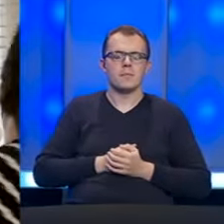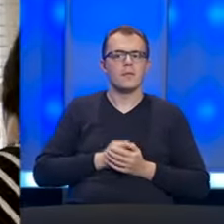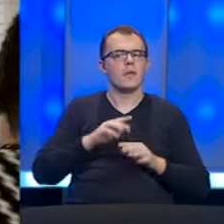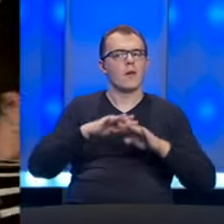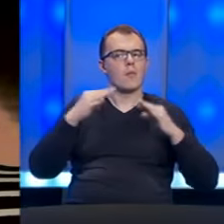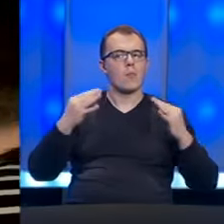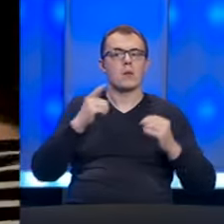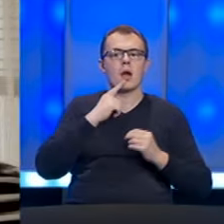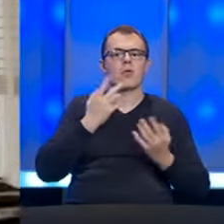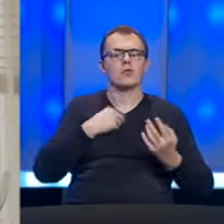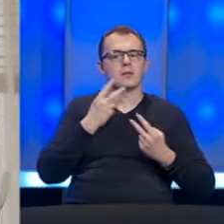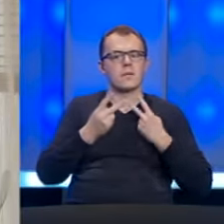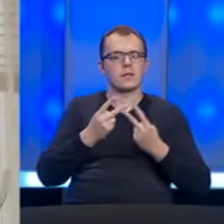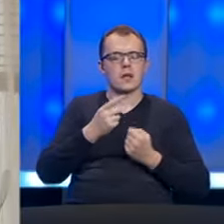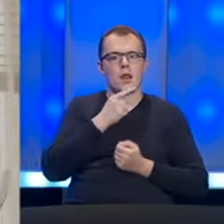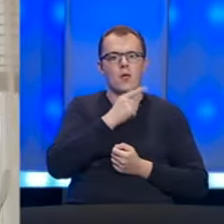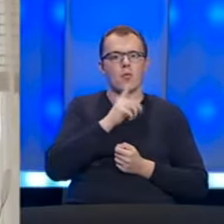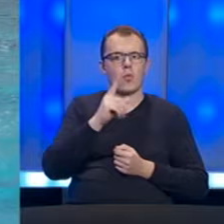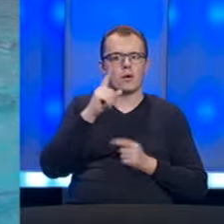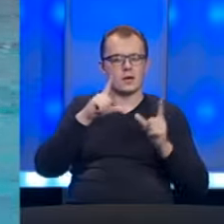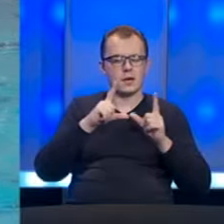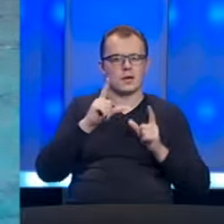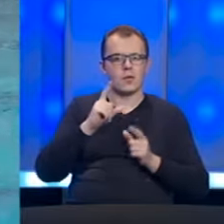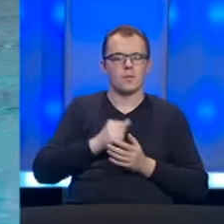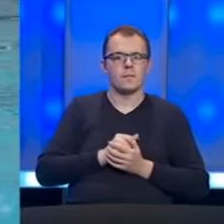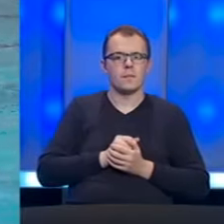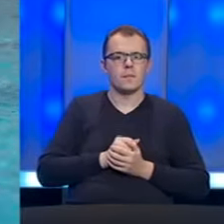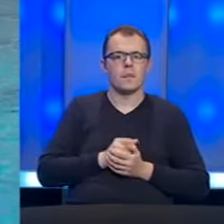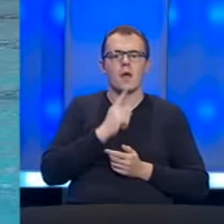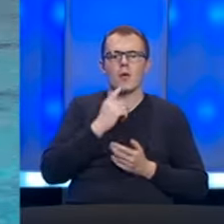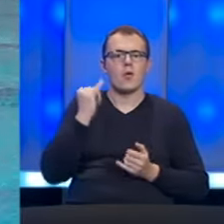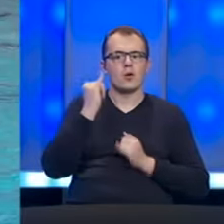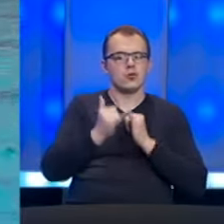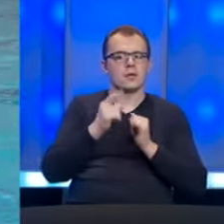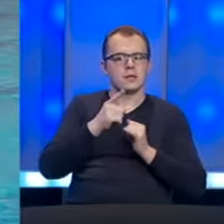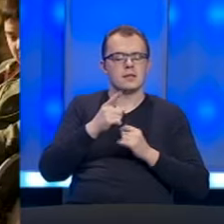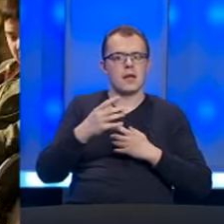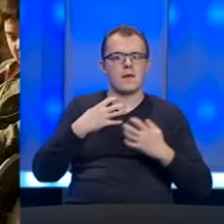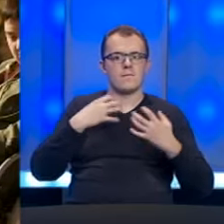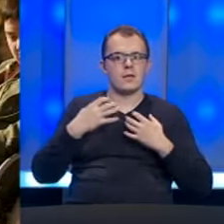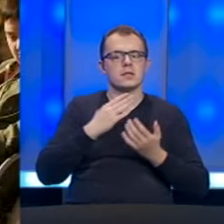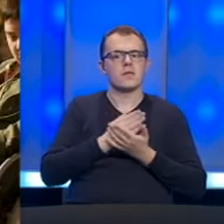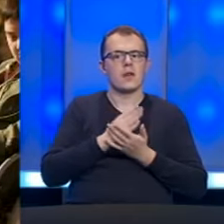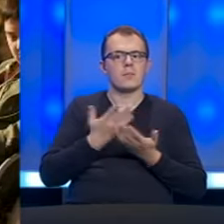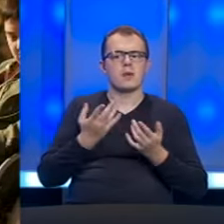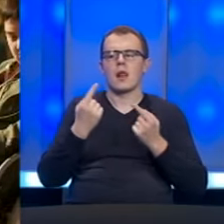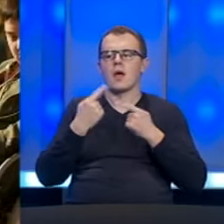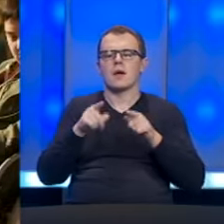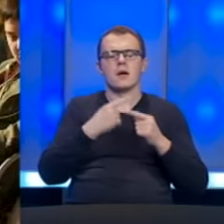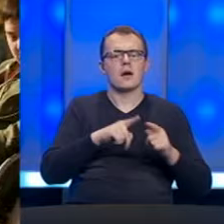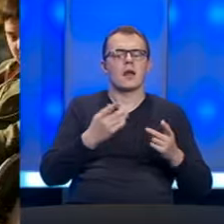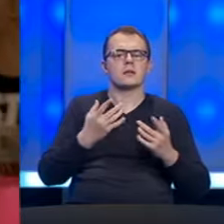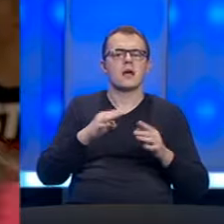Publika koju sam vidjela u Riju, koja je dolazila na taj festival, je bila, mislim, razna publika. Nema